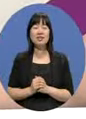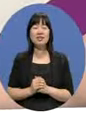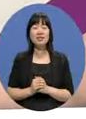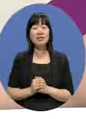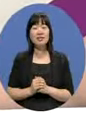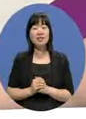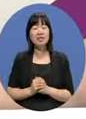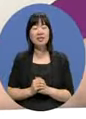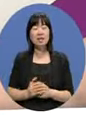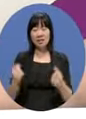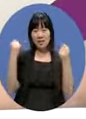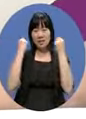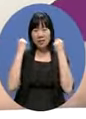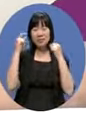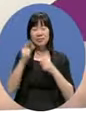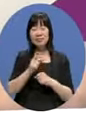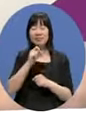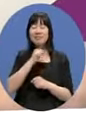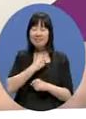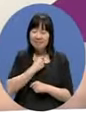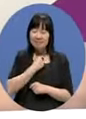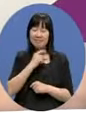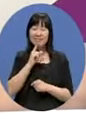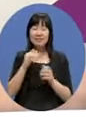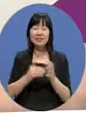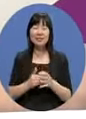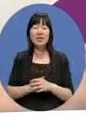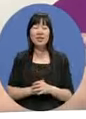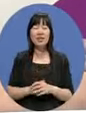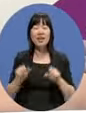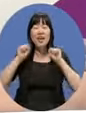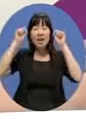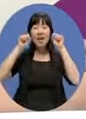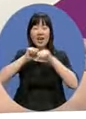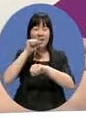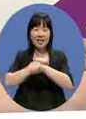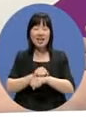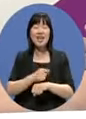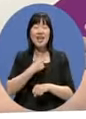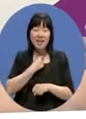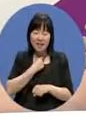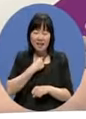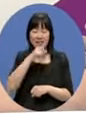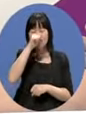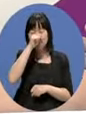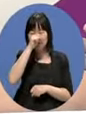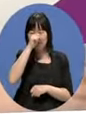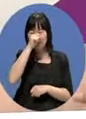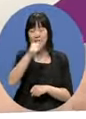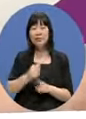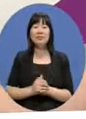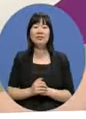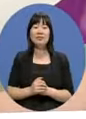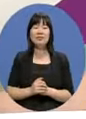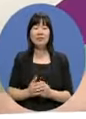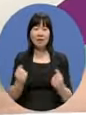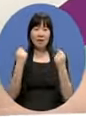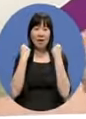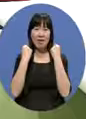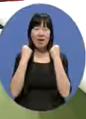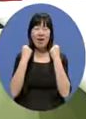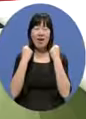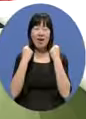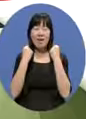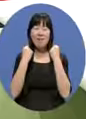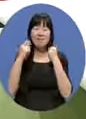좋을까요음 힘이 세 졌으면 좋겠습니다 운동을 잘하게 되 되었으면 좋겠습니다 힘이 세져서